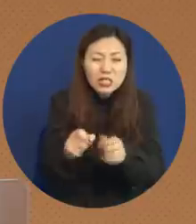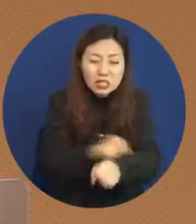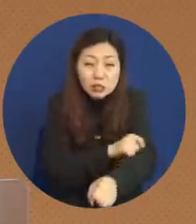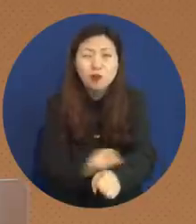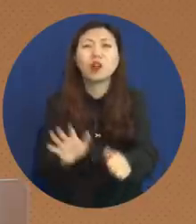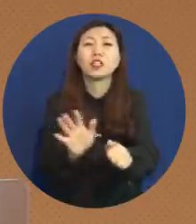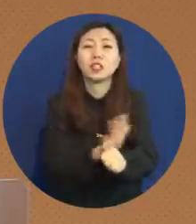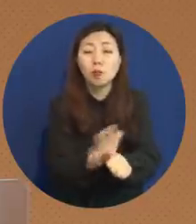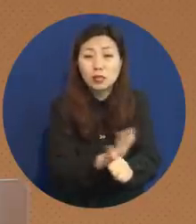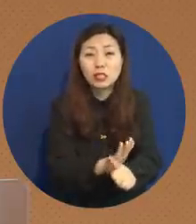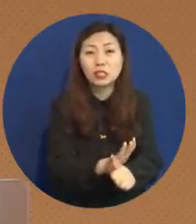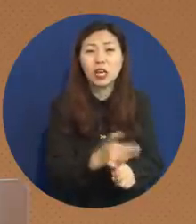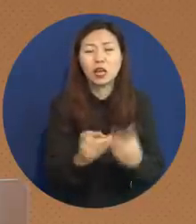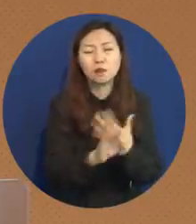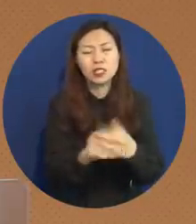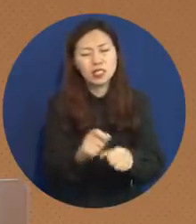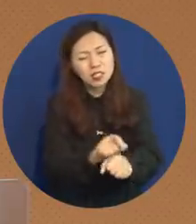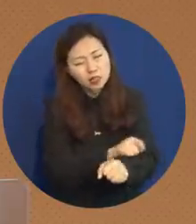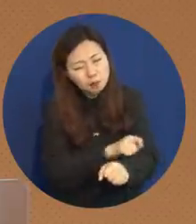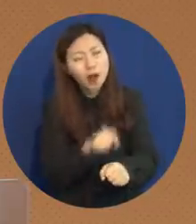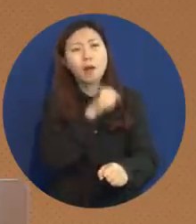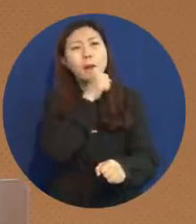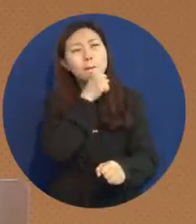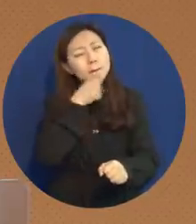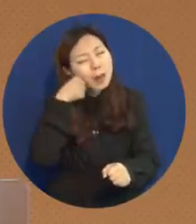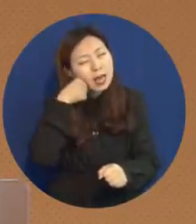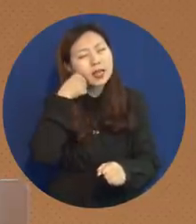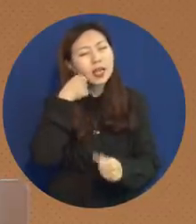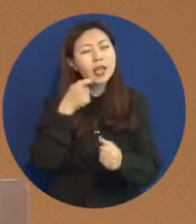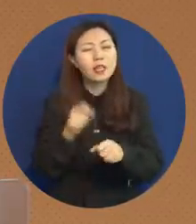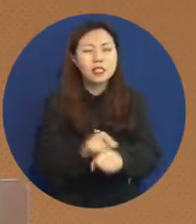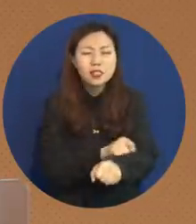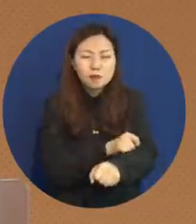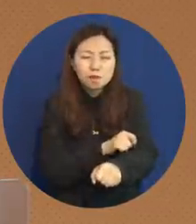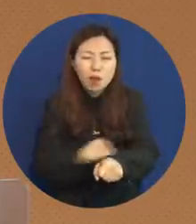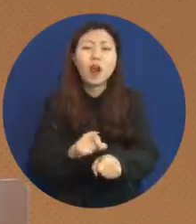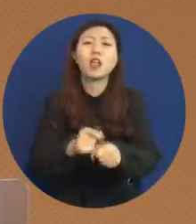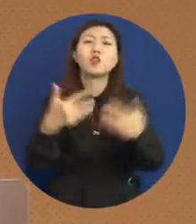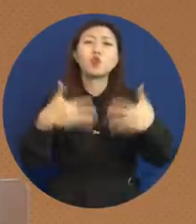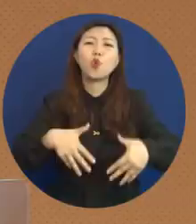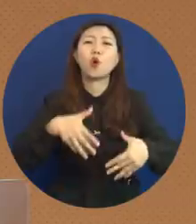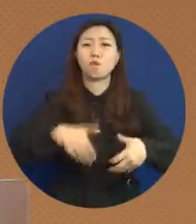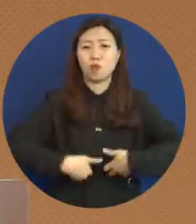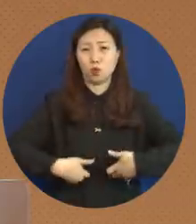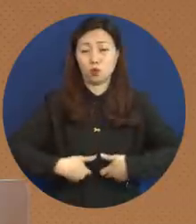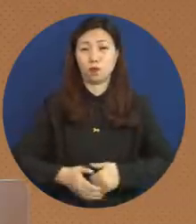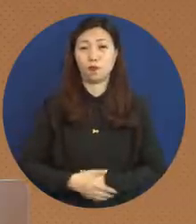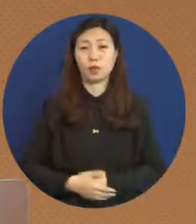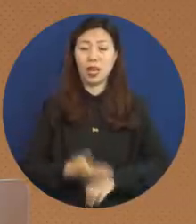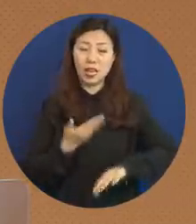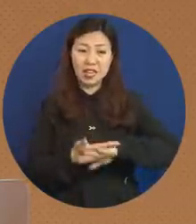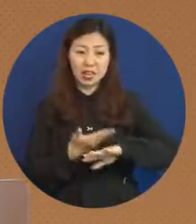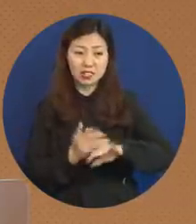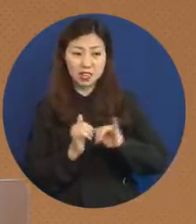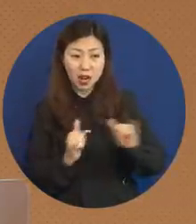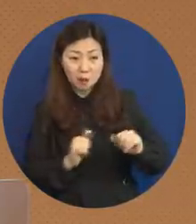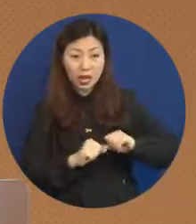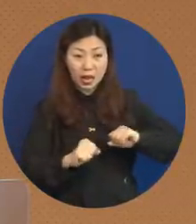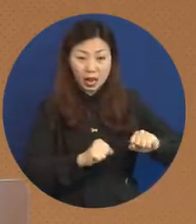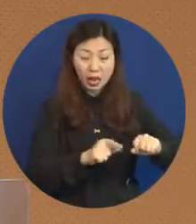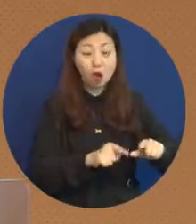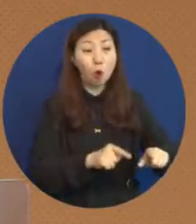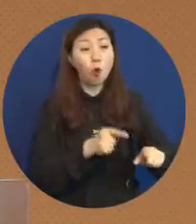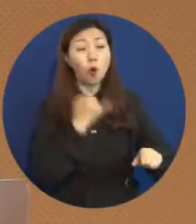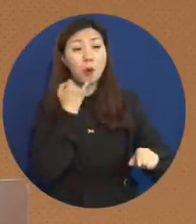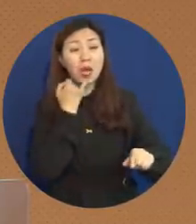그러면 특별한 맛, 뭐, 특별한 게 연구가 되어가 있어야 돼. 그러니까 뭐 남이 하면 된다.